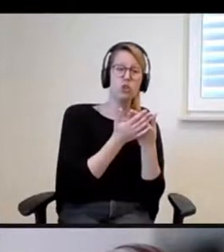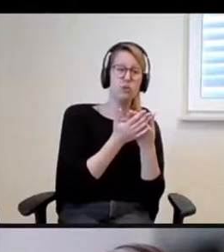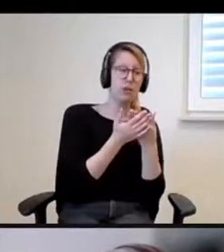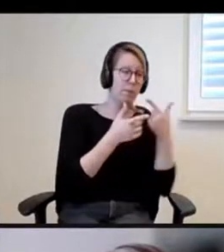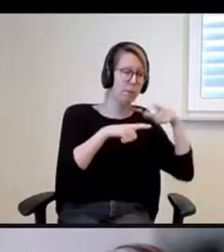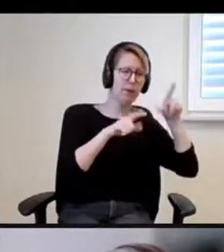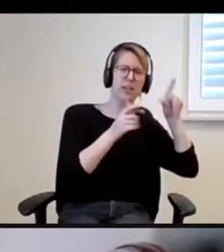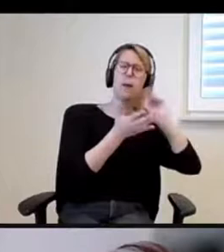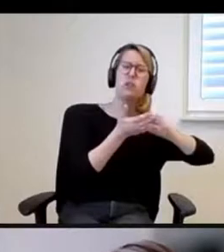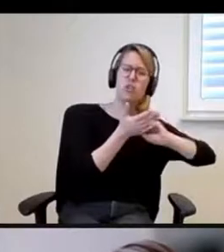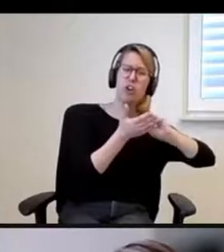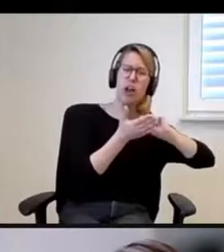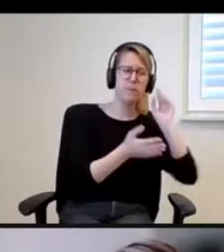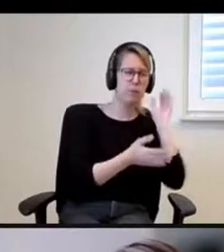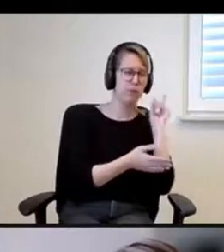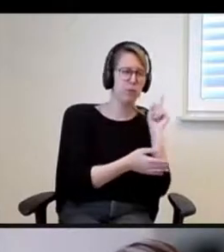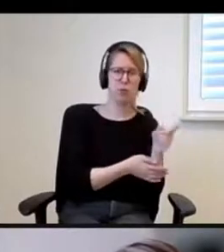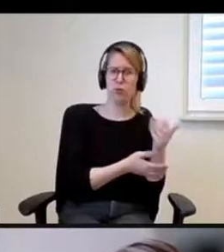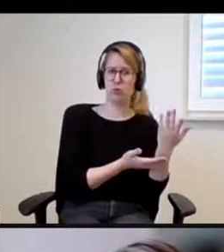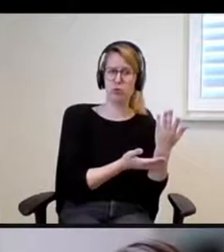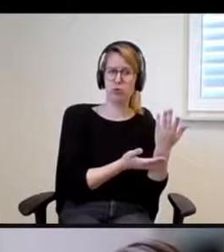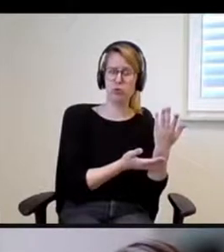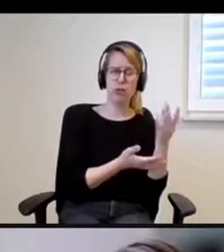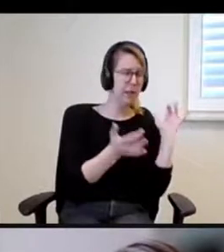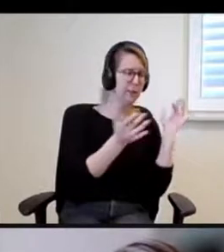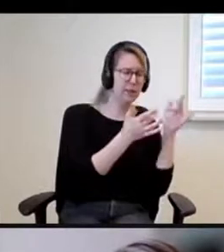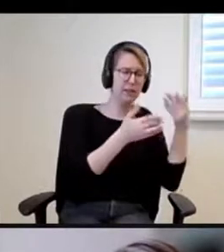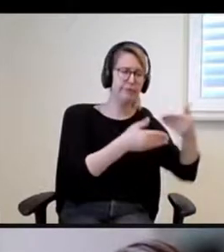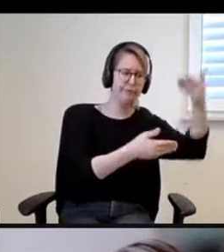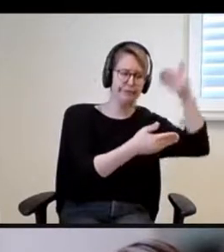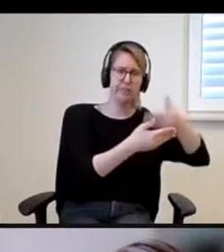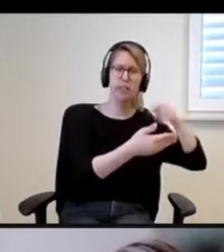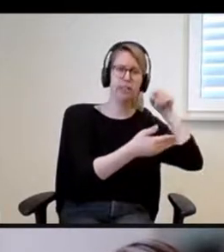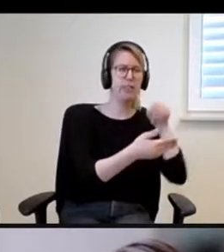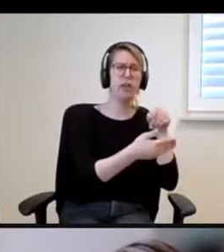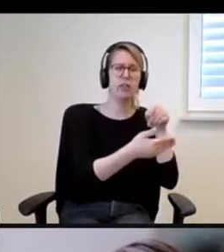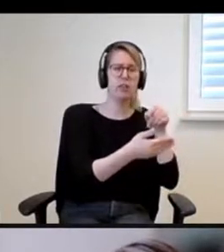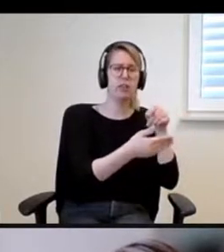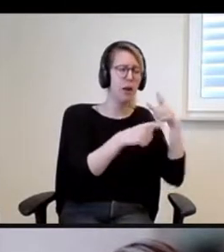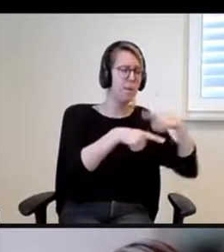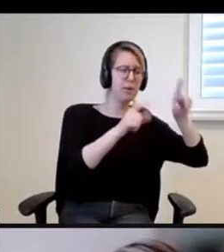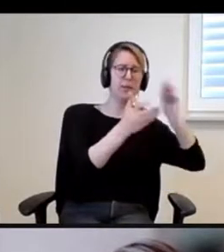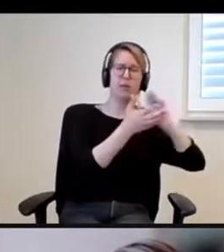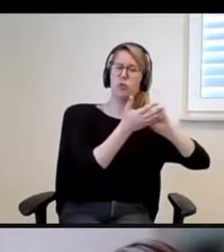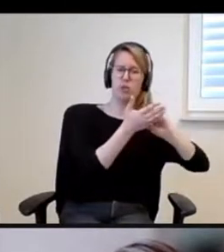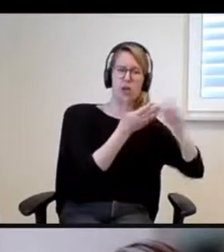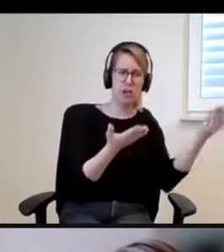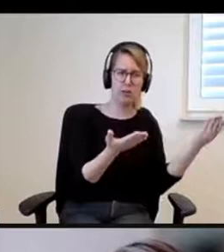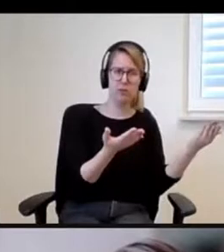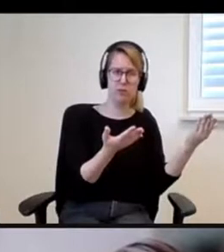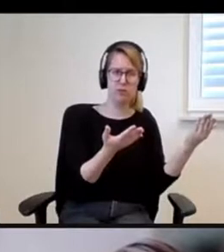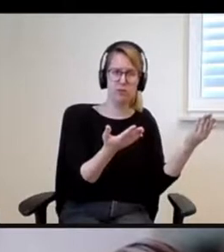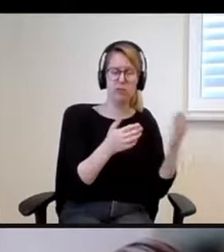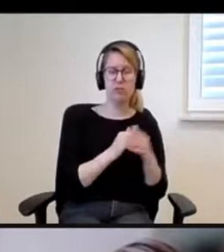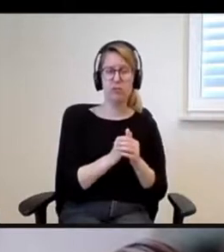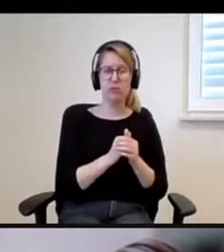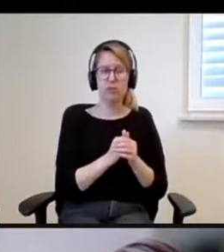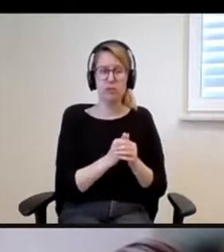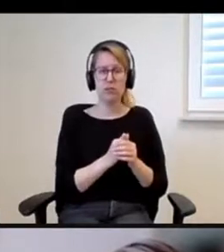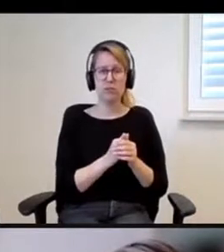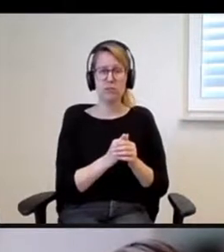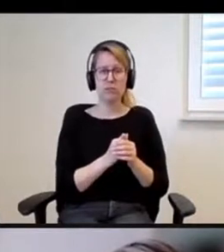internet. On a besoin de proposer des traductions dans des langues très diverses pour